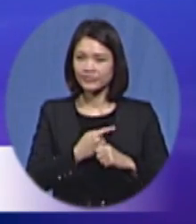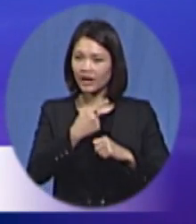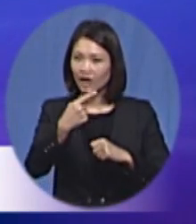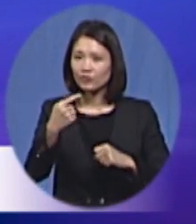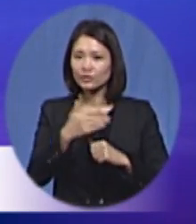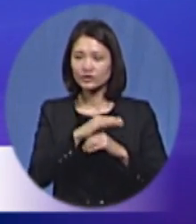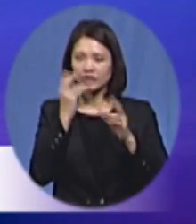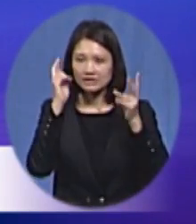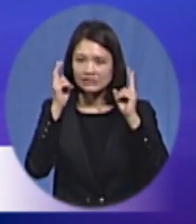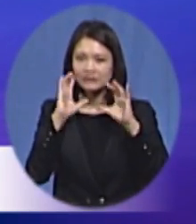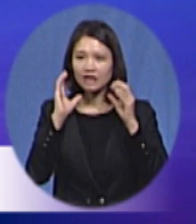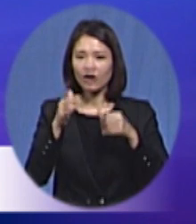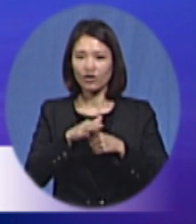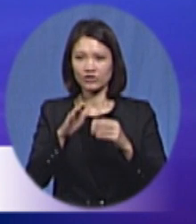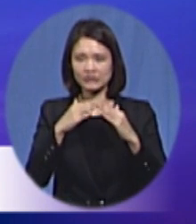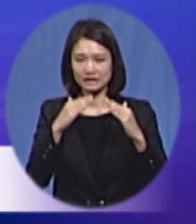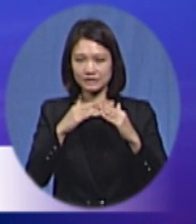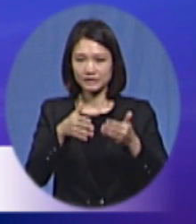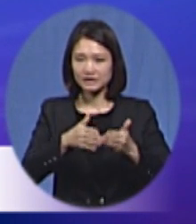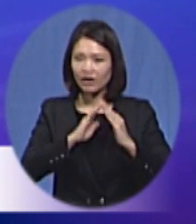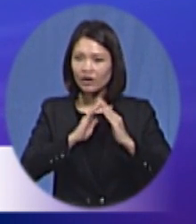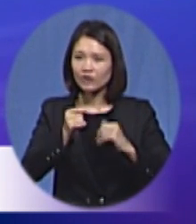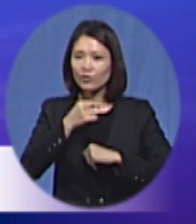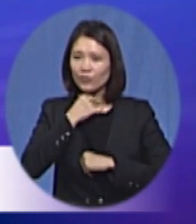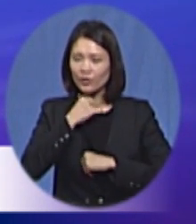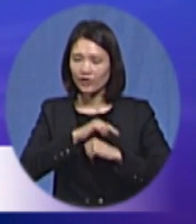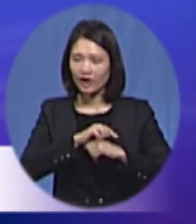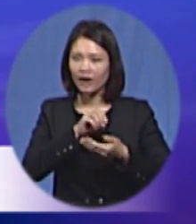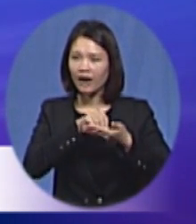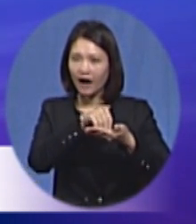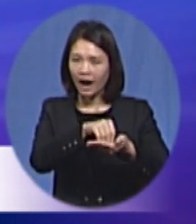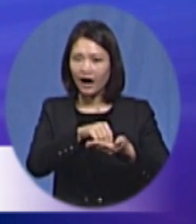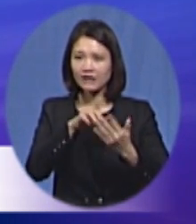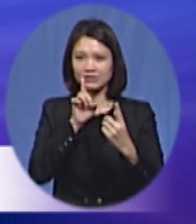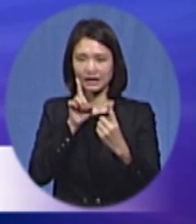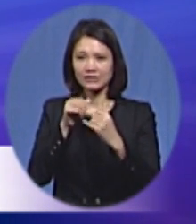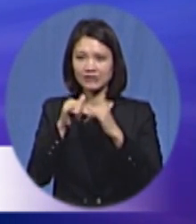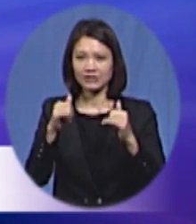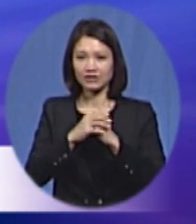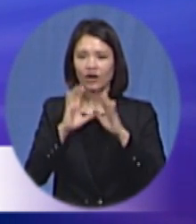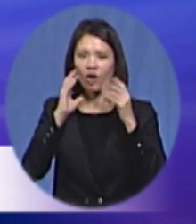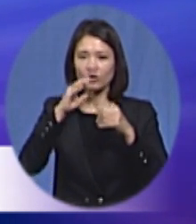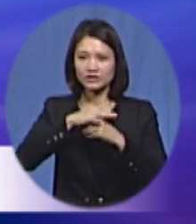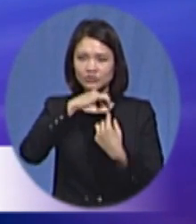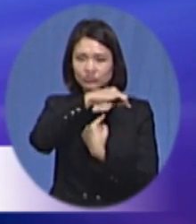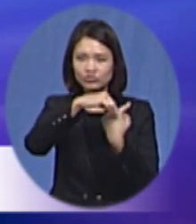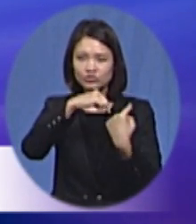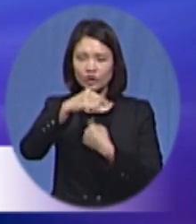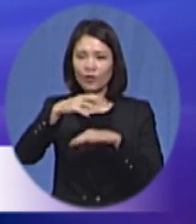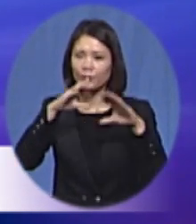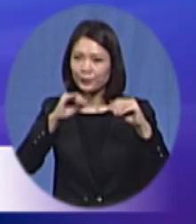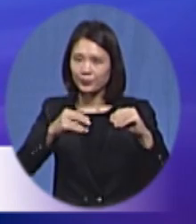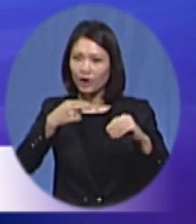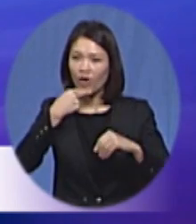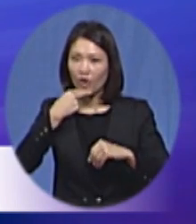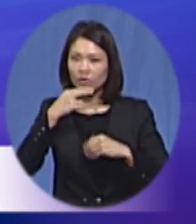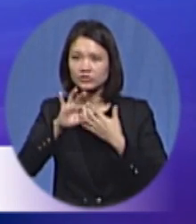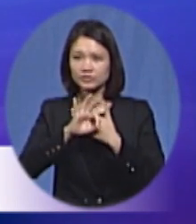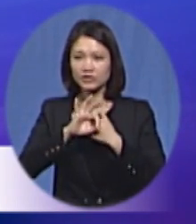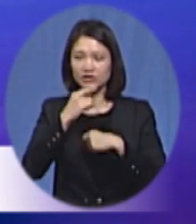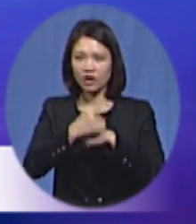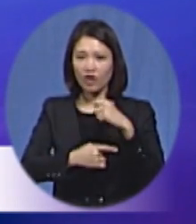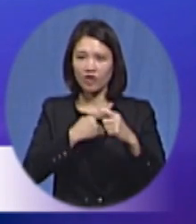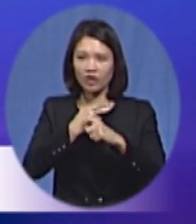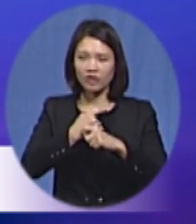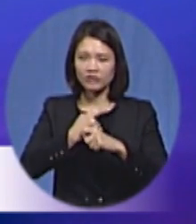내년부터 직장 어린이집을 설치해야 하는 대상 사업장이 어린이집을 운영하지 않으면 연간 최대 2억